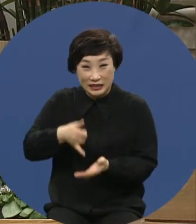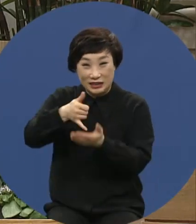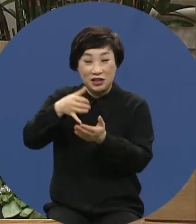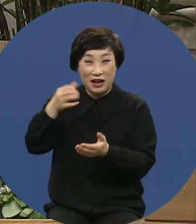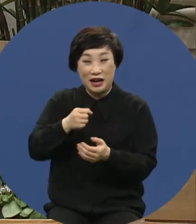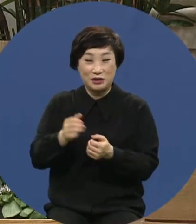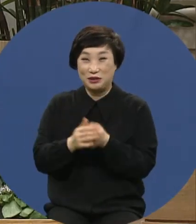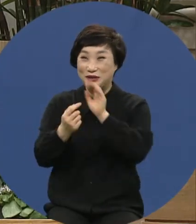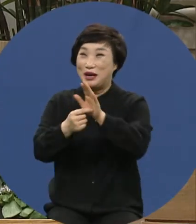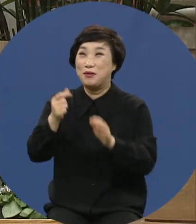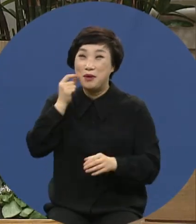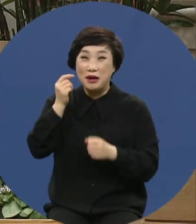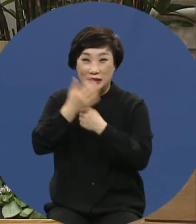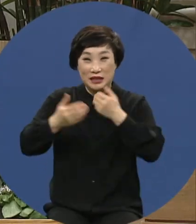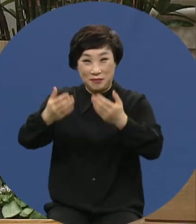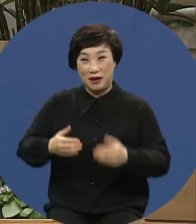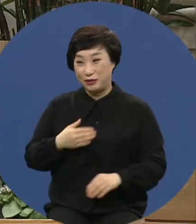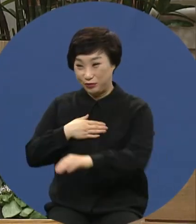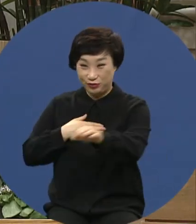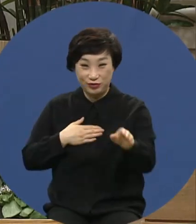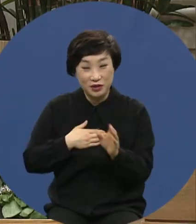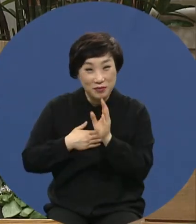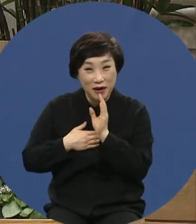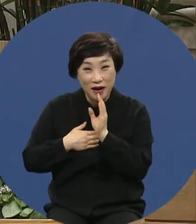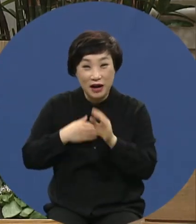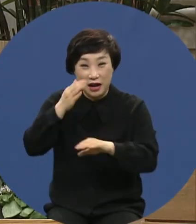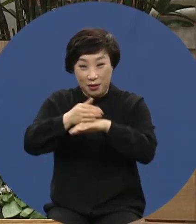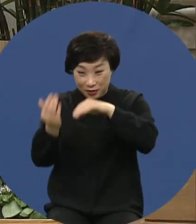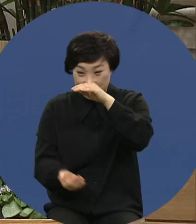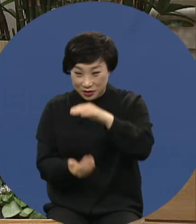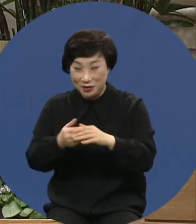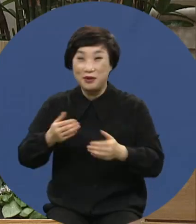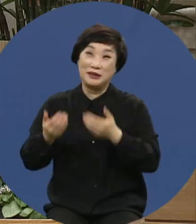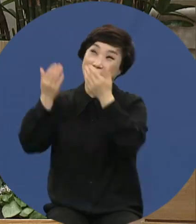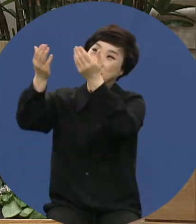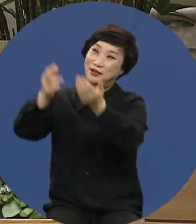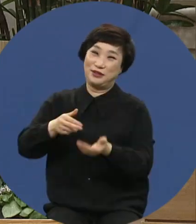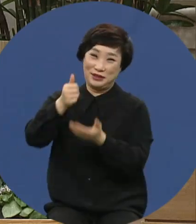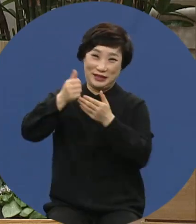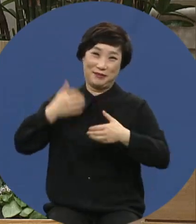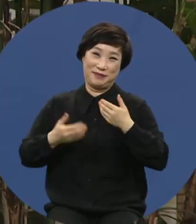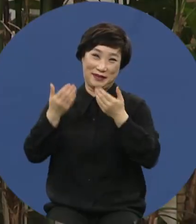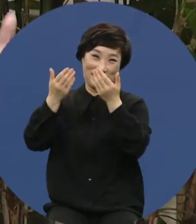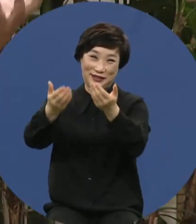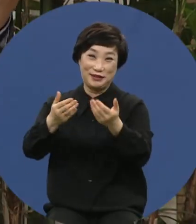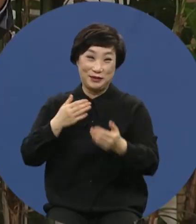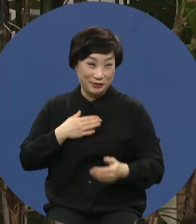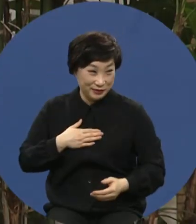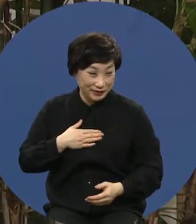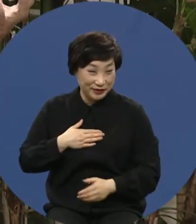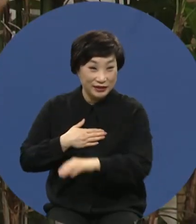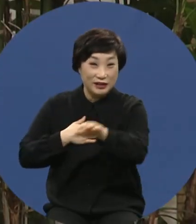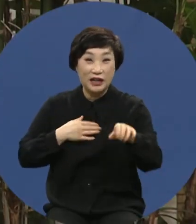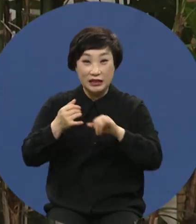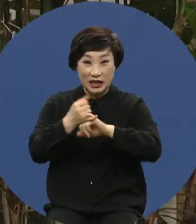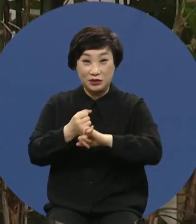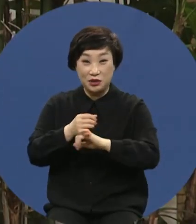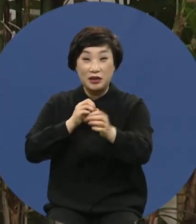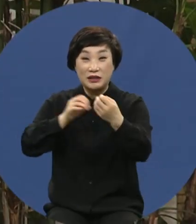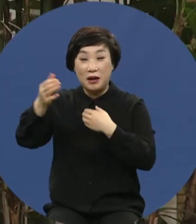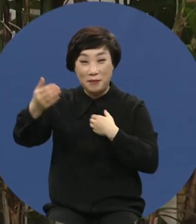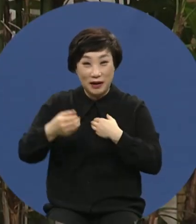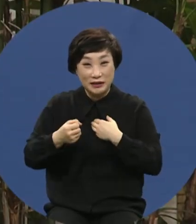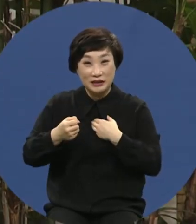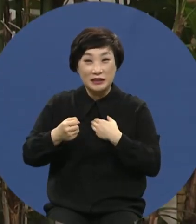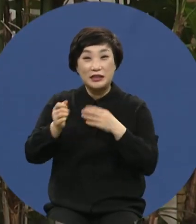신앙인격으로 표현할 수 없는 은혜입니다. 최고의 감사를 드려 주님을 기쁘시게 하며 내가 약속으로 이루신